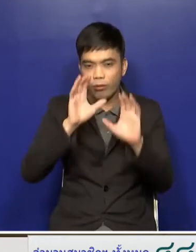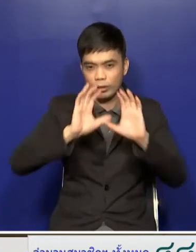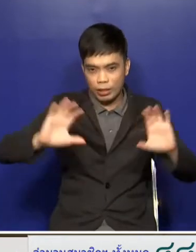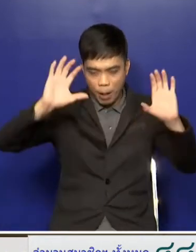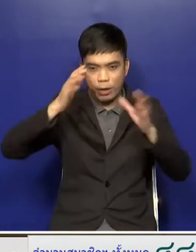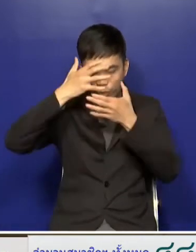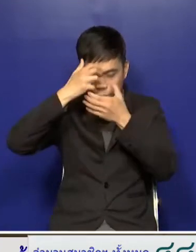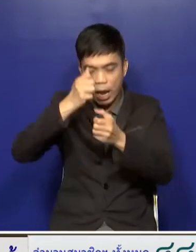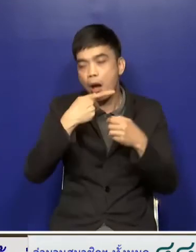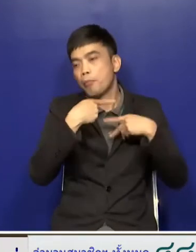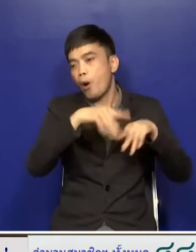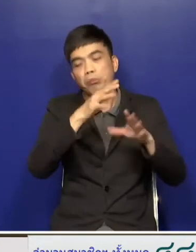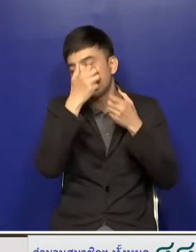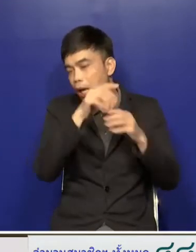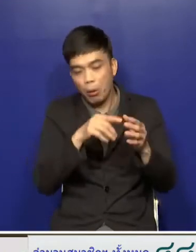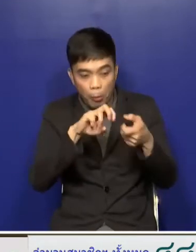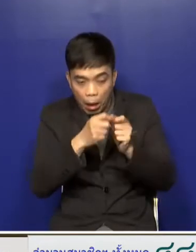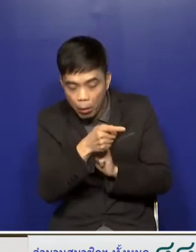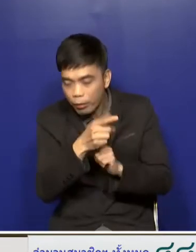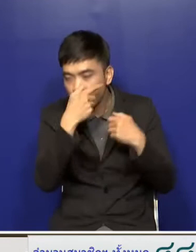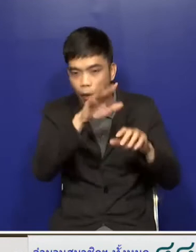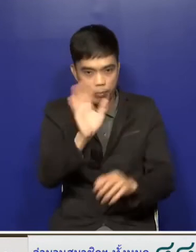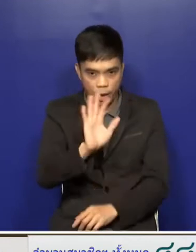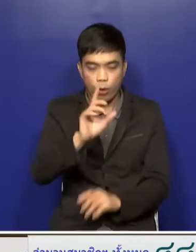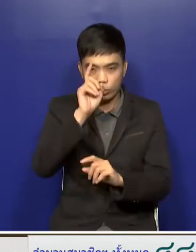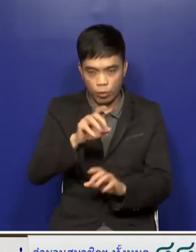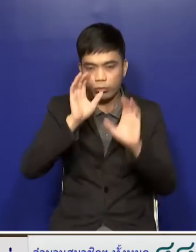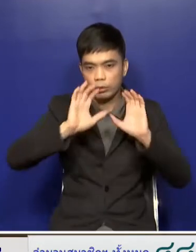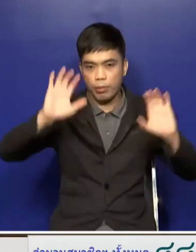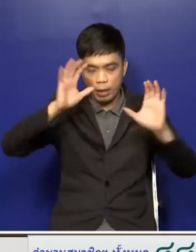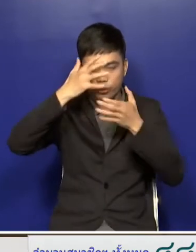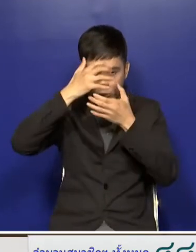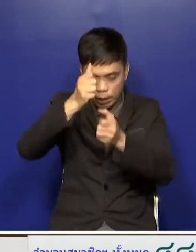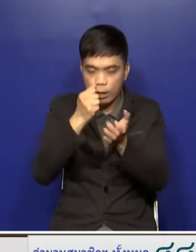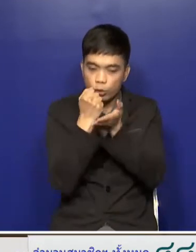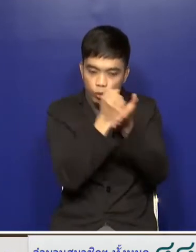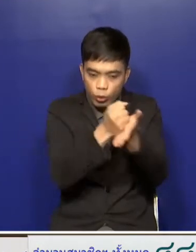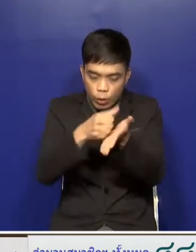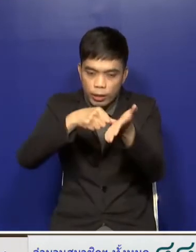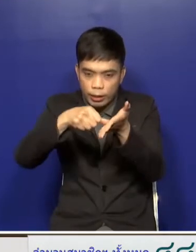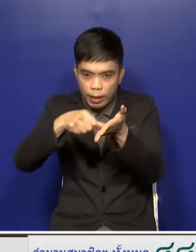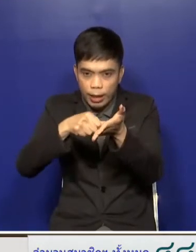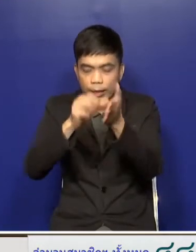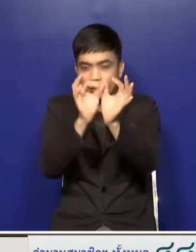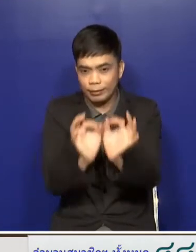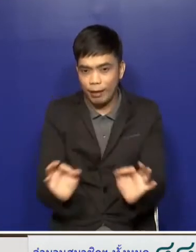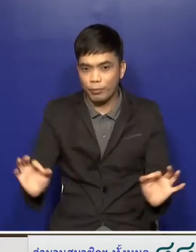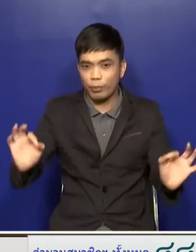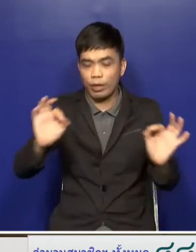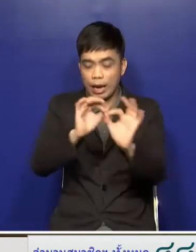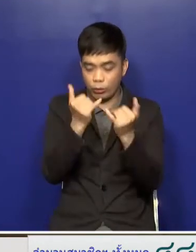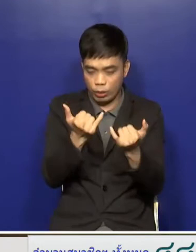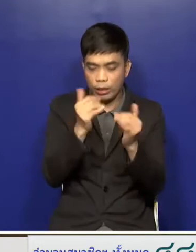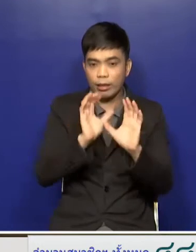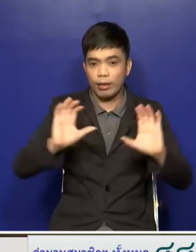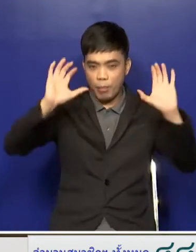จะปลอยปะลเลย คดีมัจะหายออกไปแล้วมันไม่สามารถแค่ไขได้งั้นสิ่งที่จะตเข้มาขนารัฐบาจะ